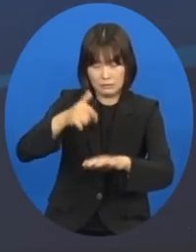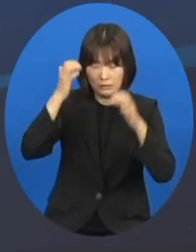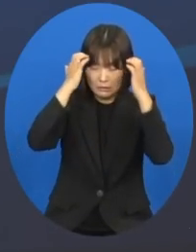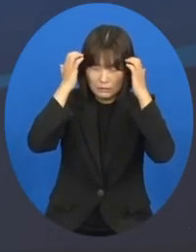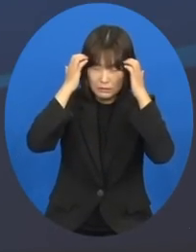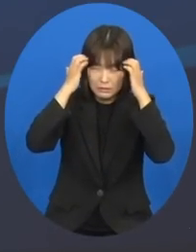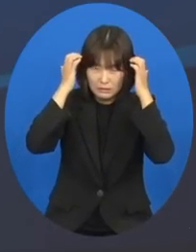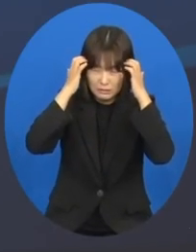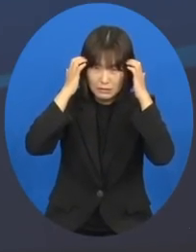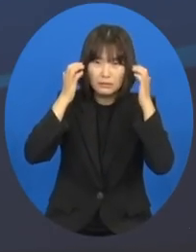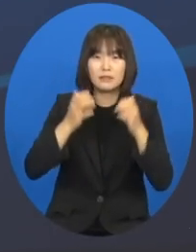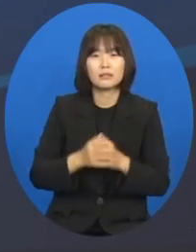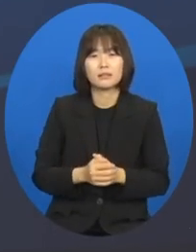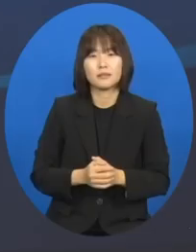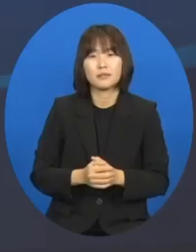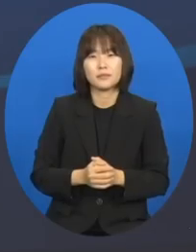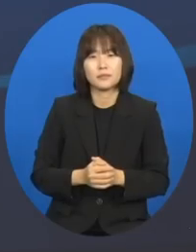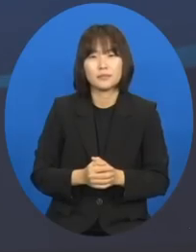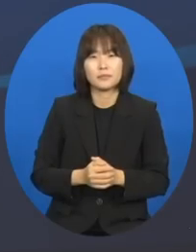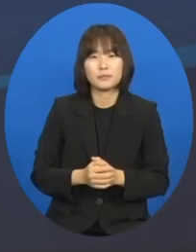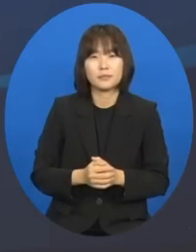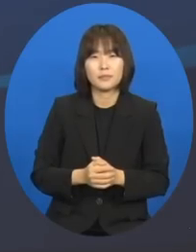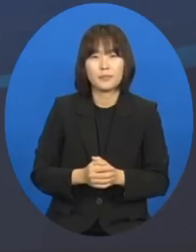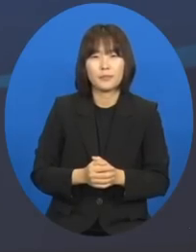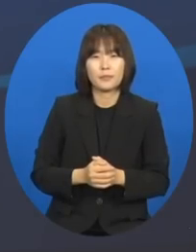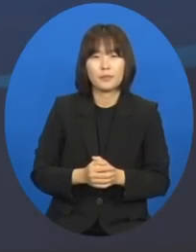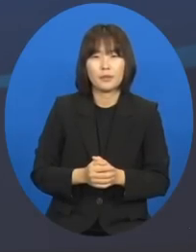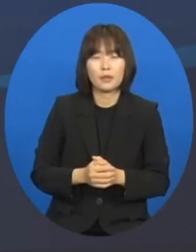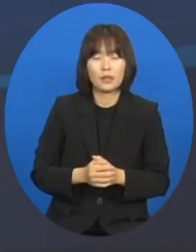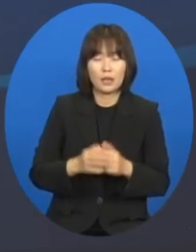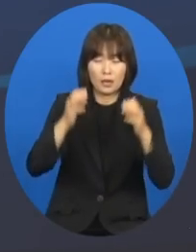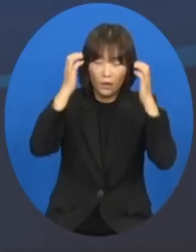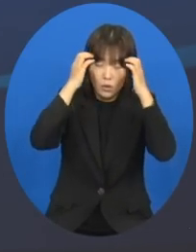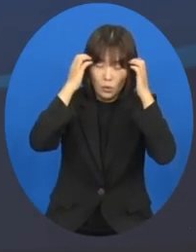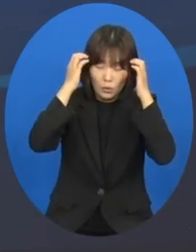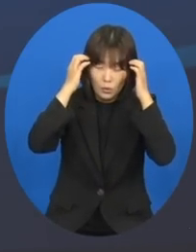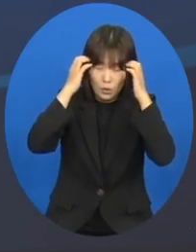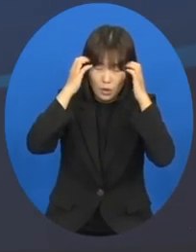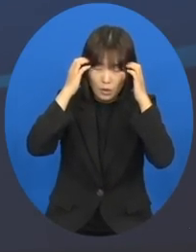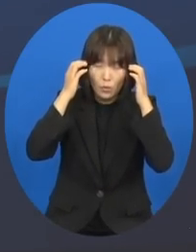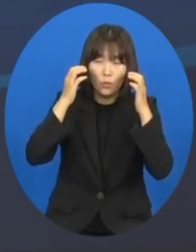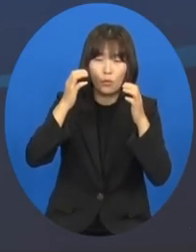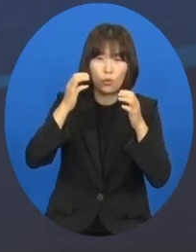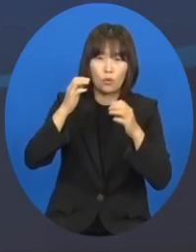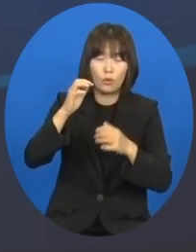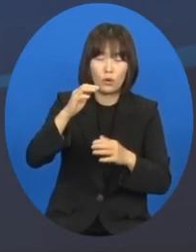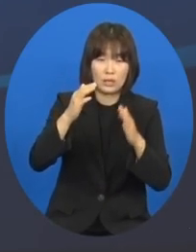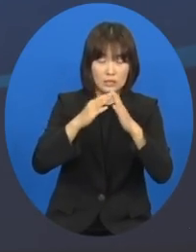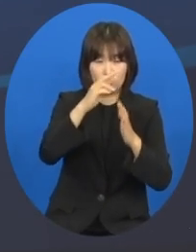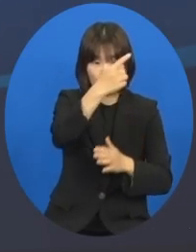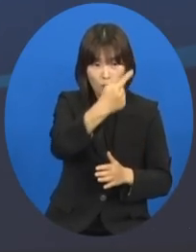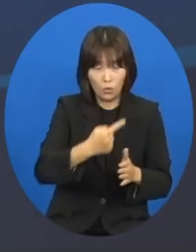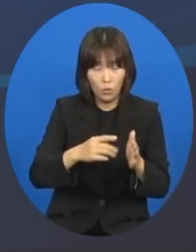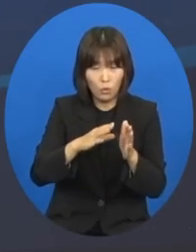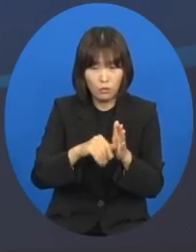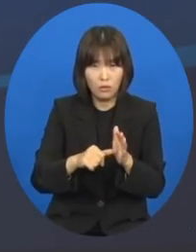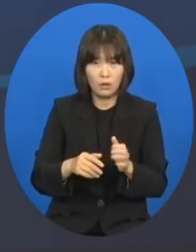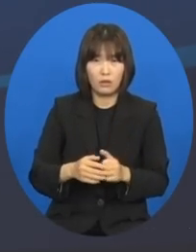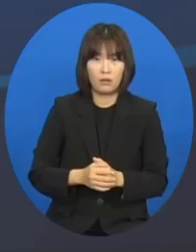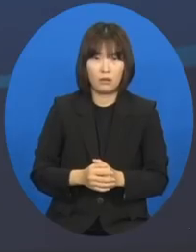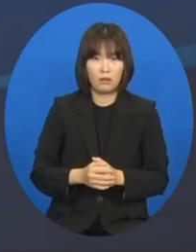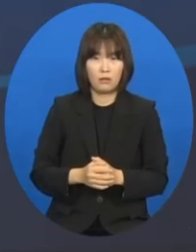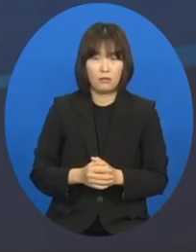뒤집어쓰고 남이 온몸에 배어 있고 그 상태로 집으로 돌아오는데 저 멀리서 음악이